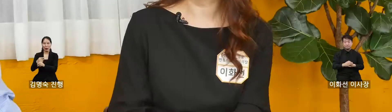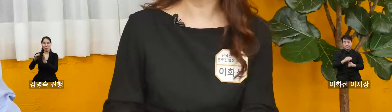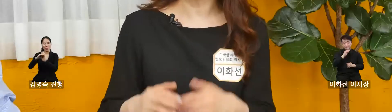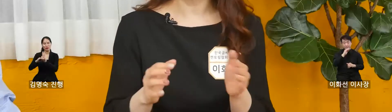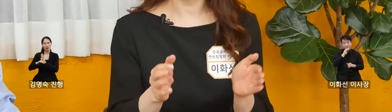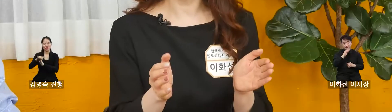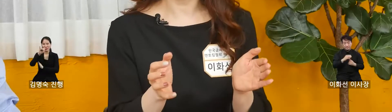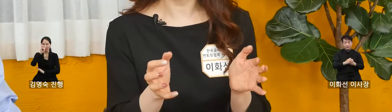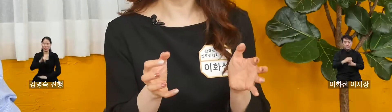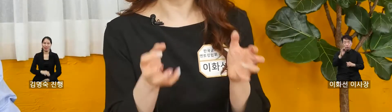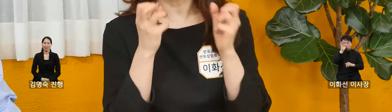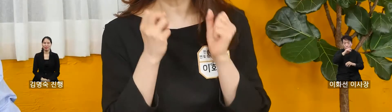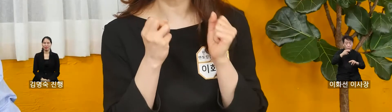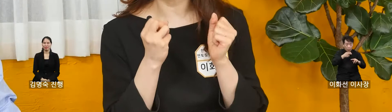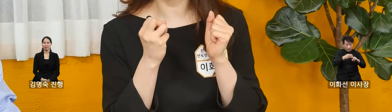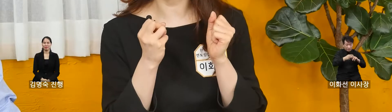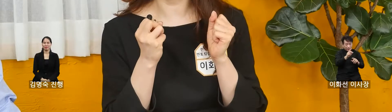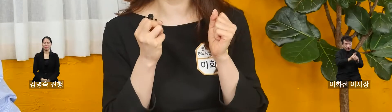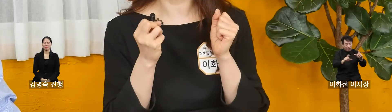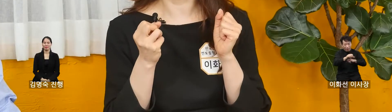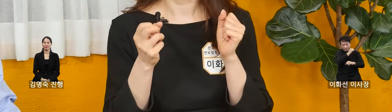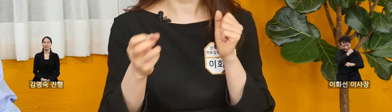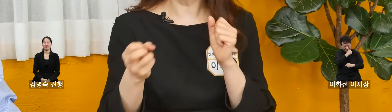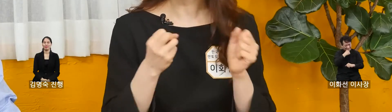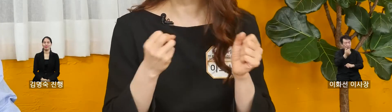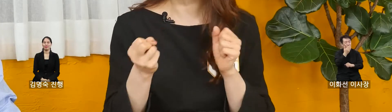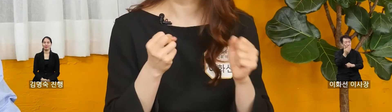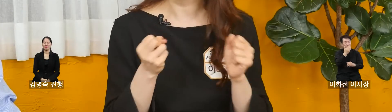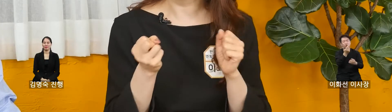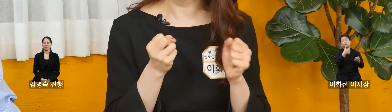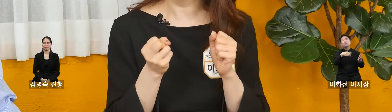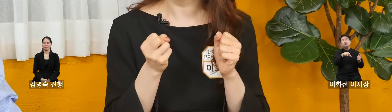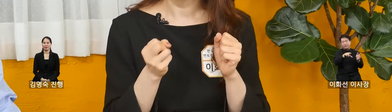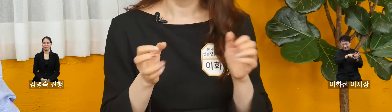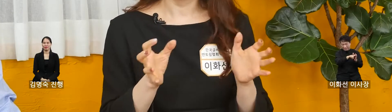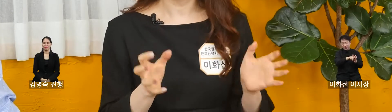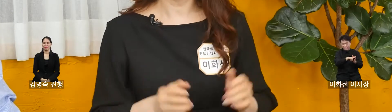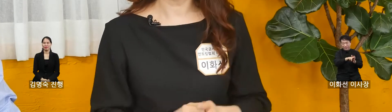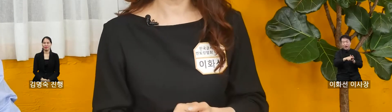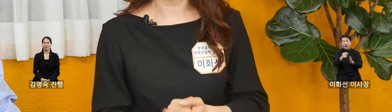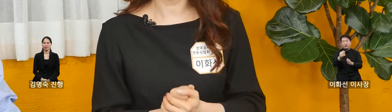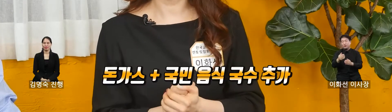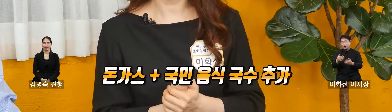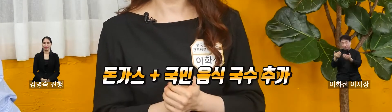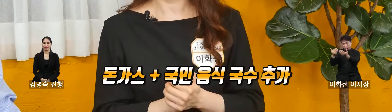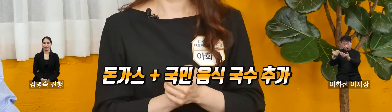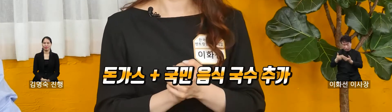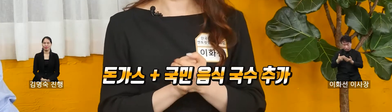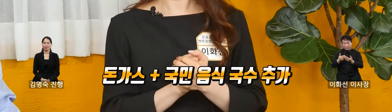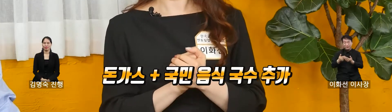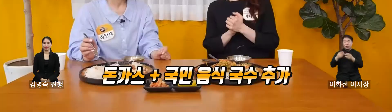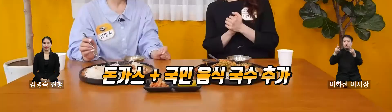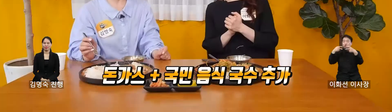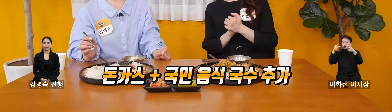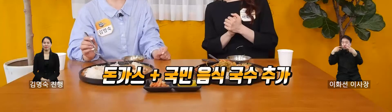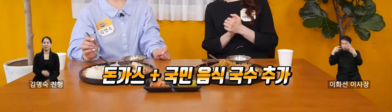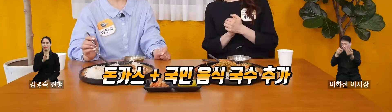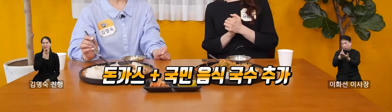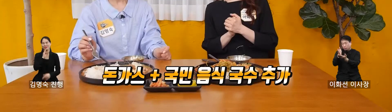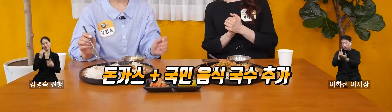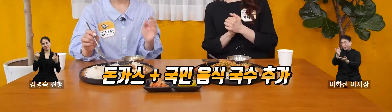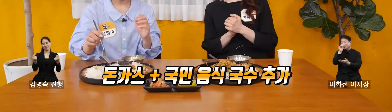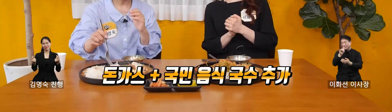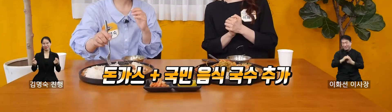그렇죠. 돈가스를 더 맛깔스럽게 만드는 겸해서 먹으면 더 맛있는 메뉴가 많지는 않은데 국수 종류가